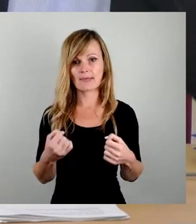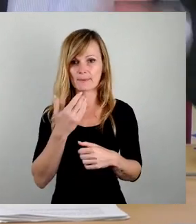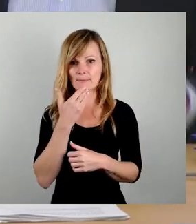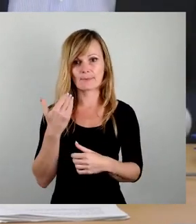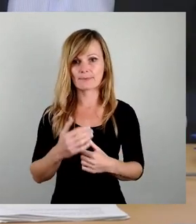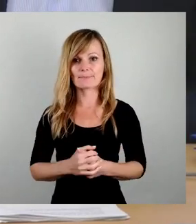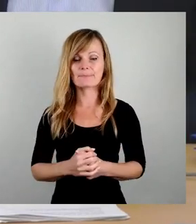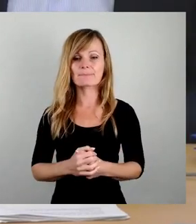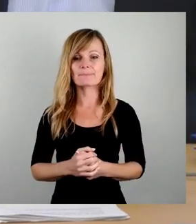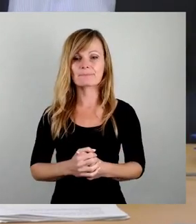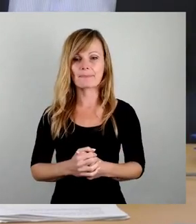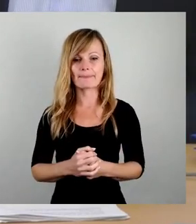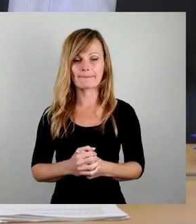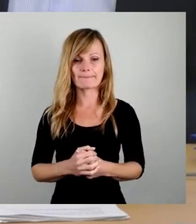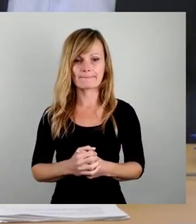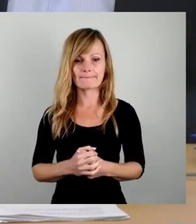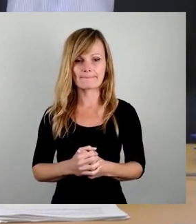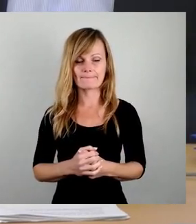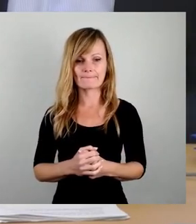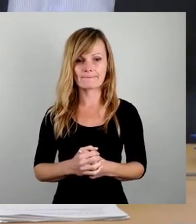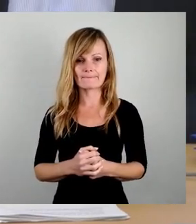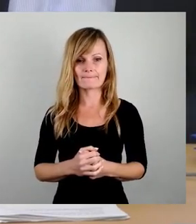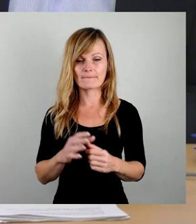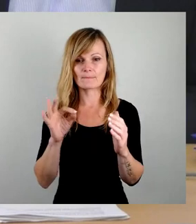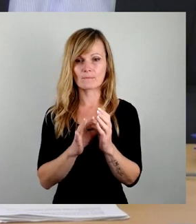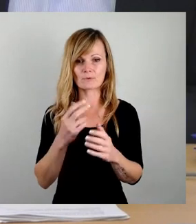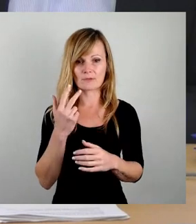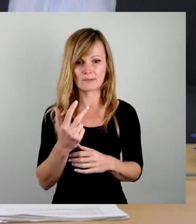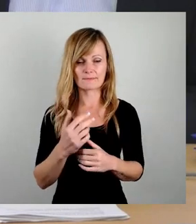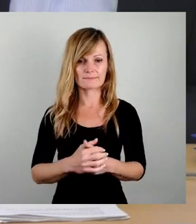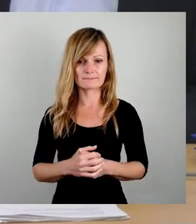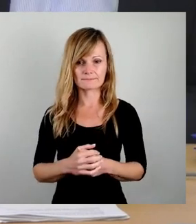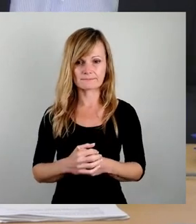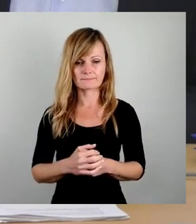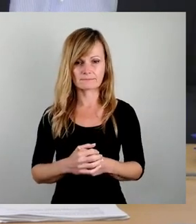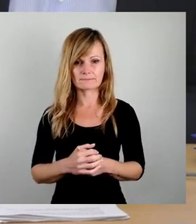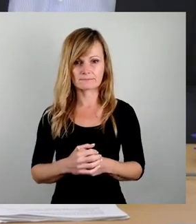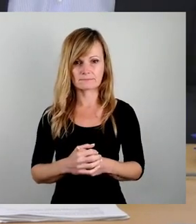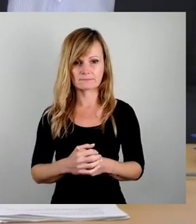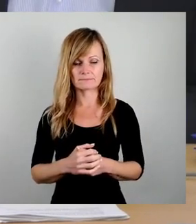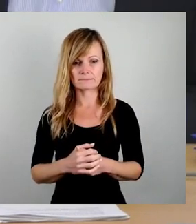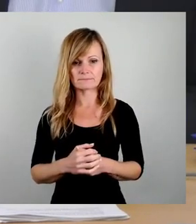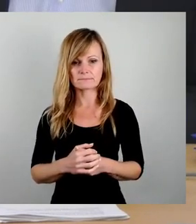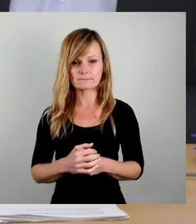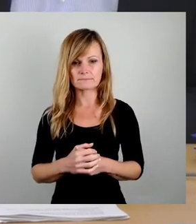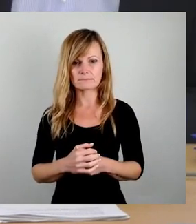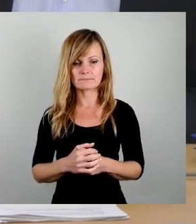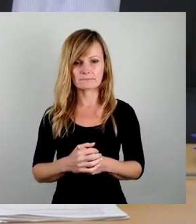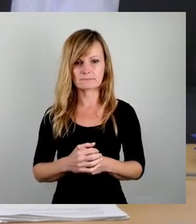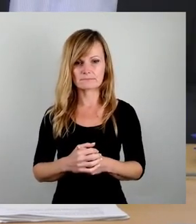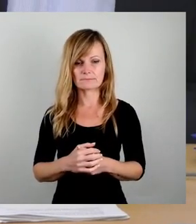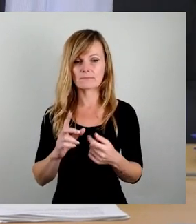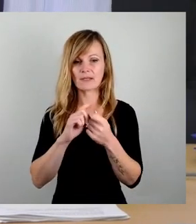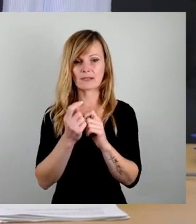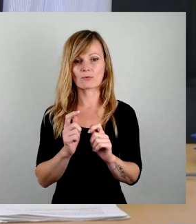Und wir kommen zu dem Punkt 3. Wie gesagt, der kommt aus dem Änderungsantrag Grüne.